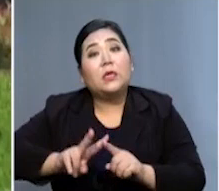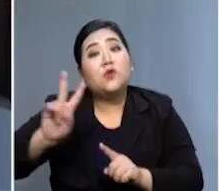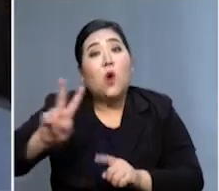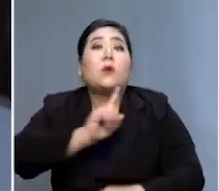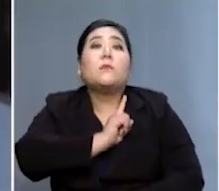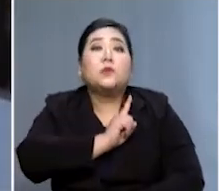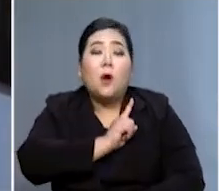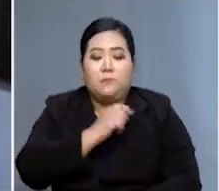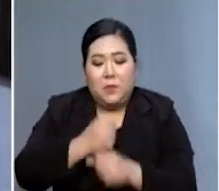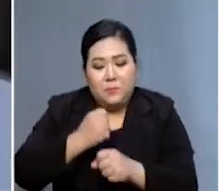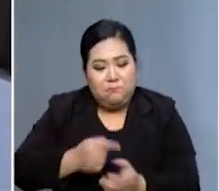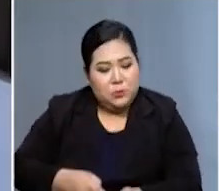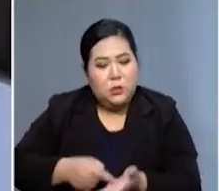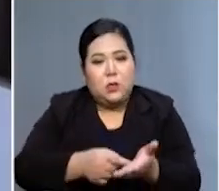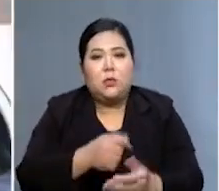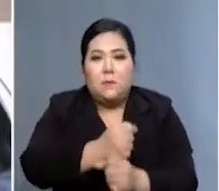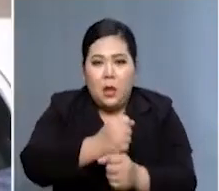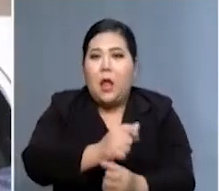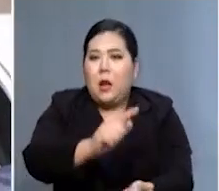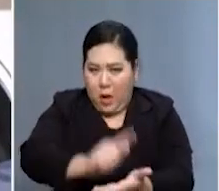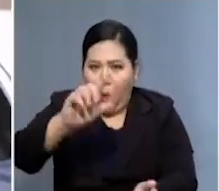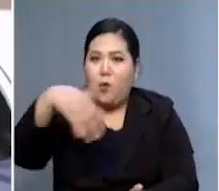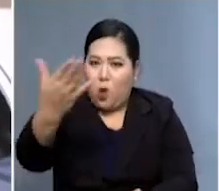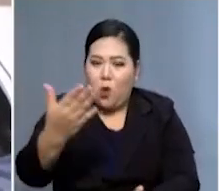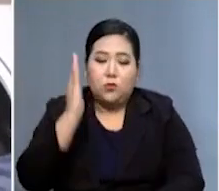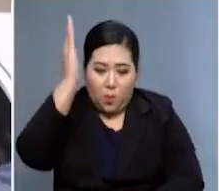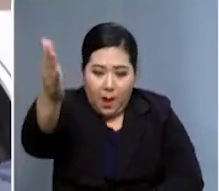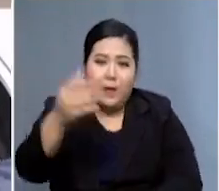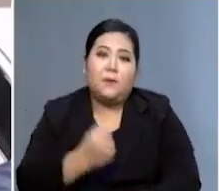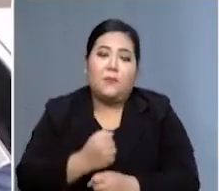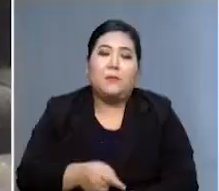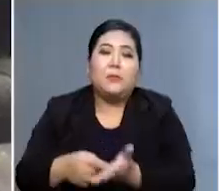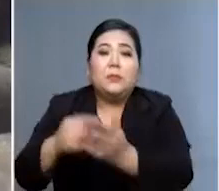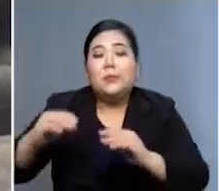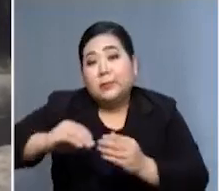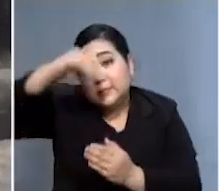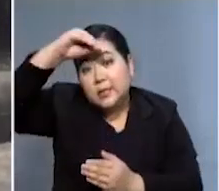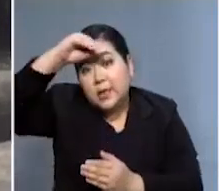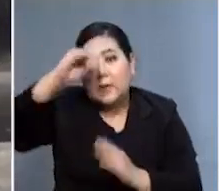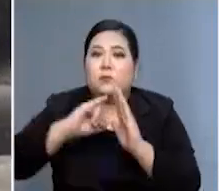ล้วเสนอให้ออกจากราชการไว้ก่อนและก่อนที่จะนำเสนอศึกษาธิการจังหวัดดำเนินการต่อไปครับ